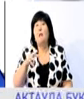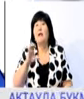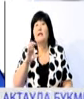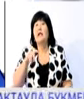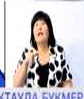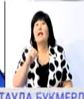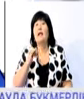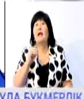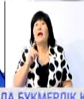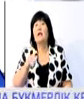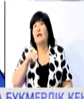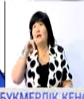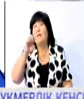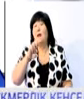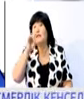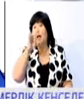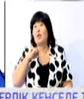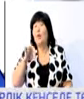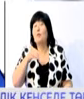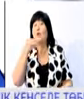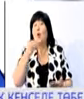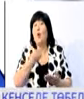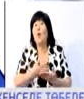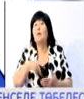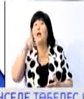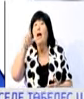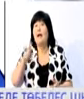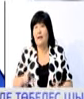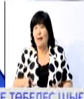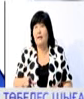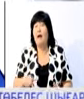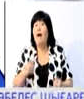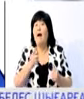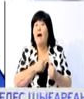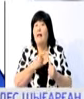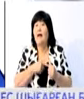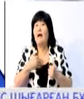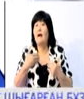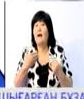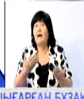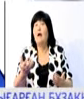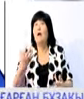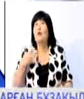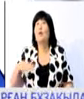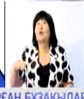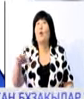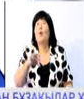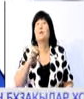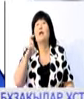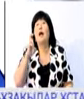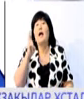мәслихатының, Батыс Қазақстан облысының құрметті азаматы, атағы, Қызылорда облысының